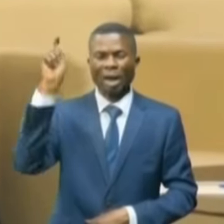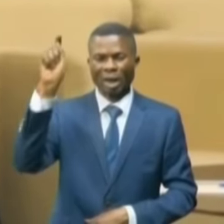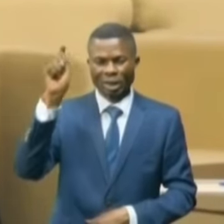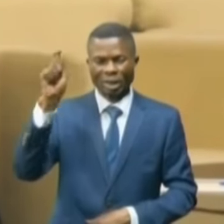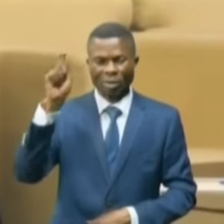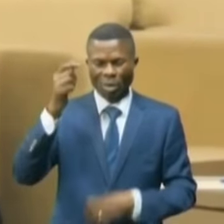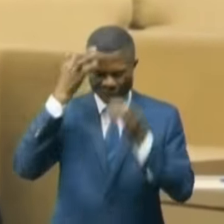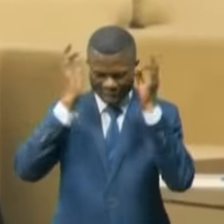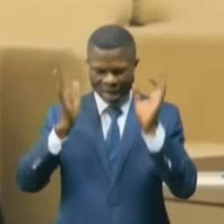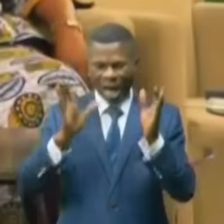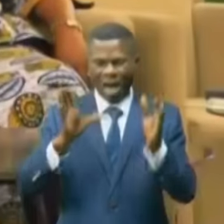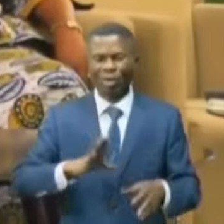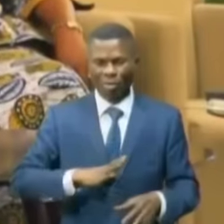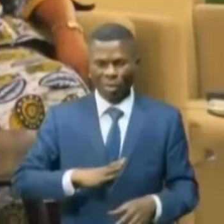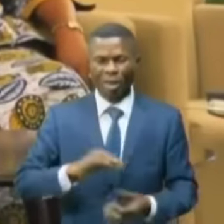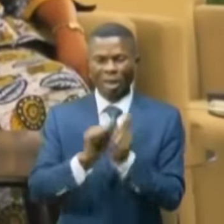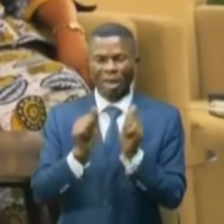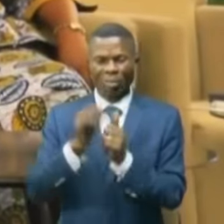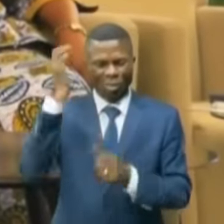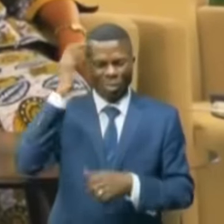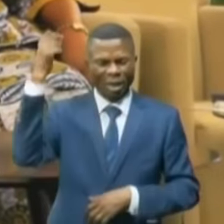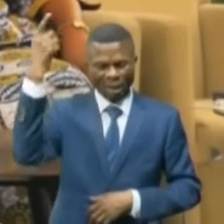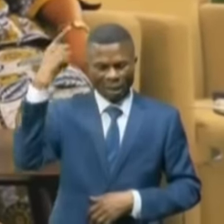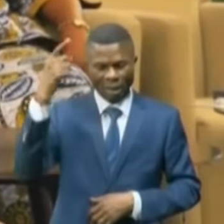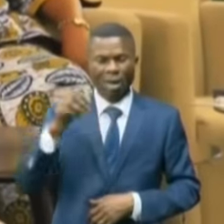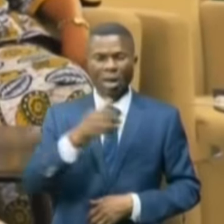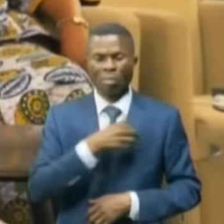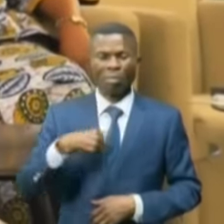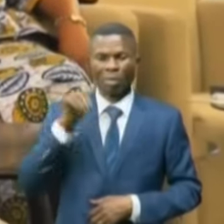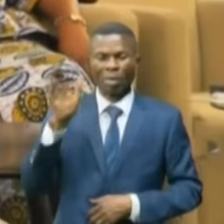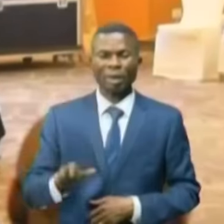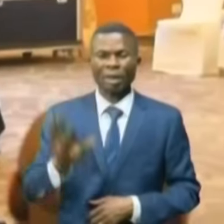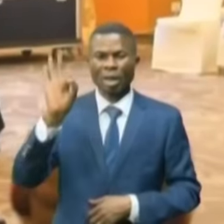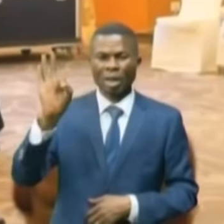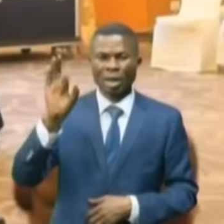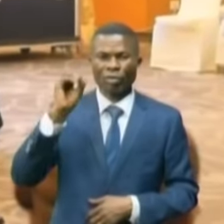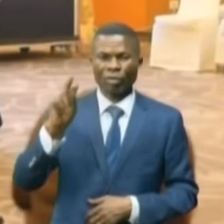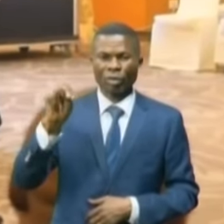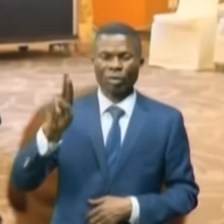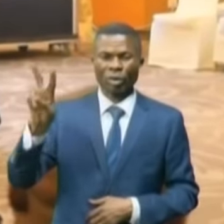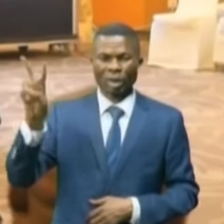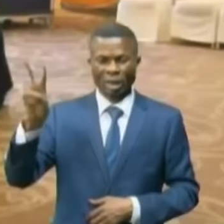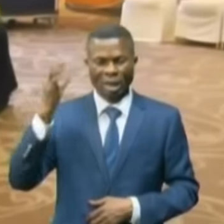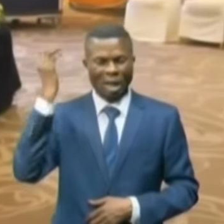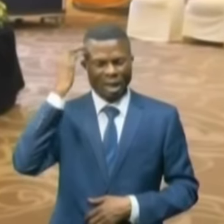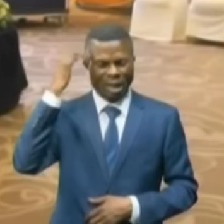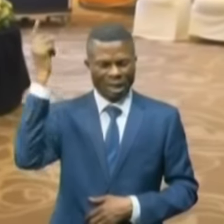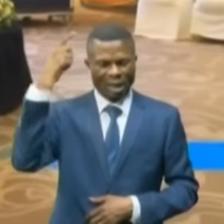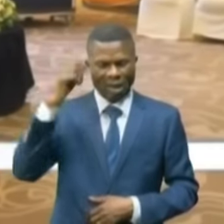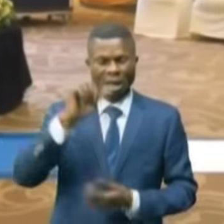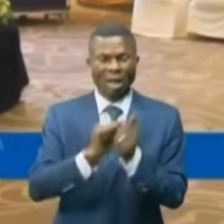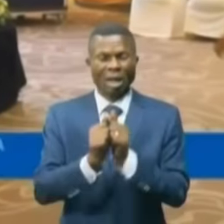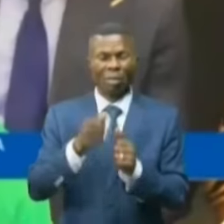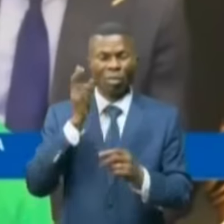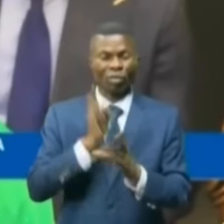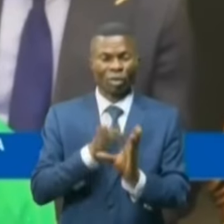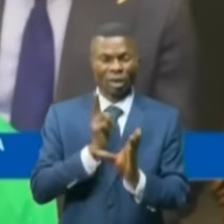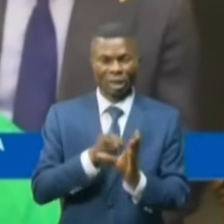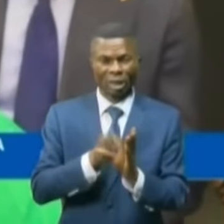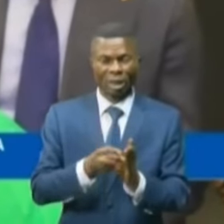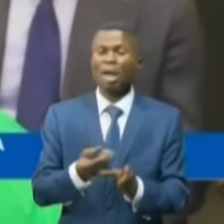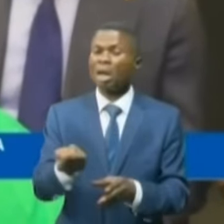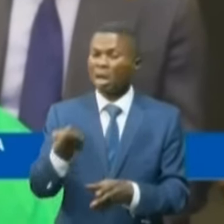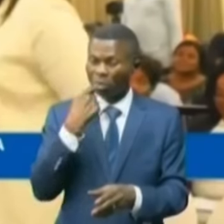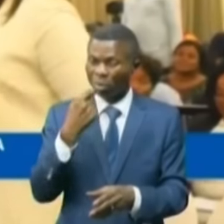la dépression, notamment la directrice générale adjointe de Fonarev. La dépression est un état psychique mental qui se soigne